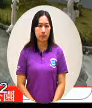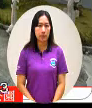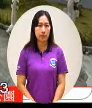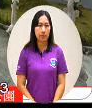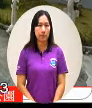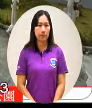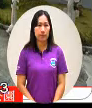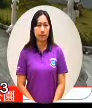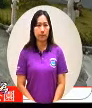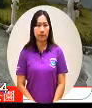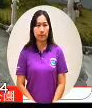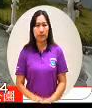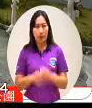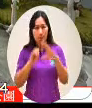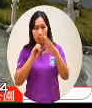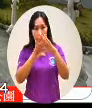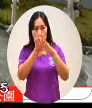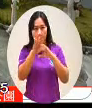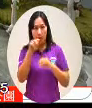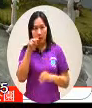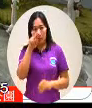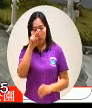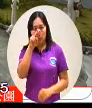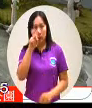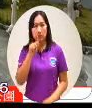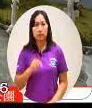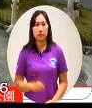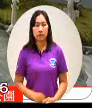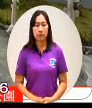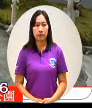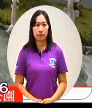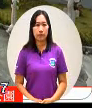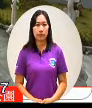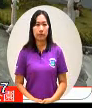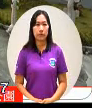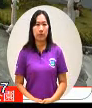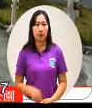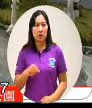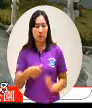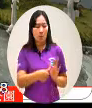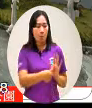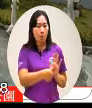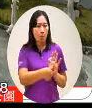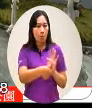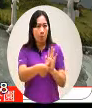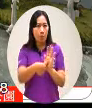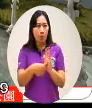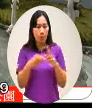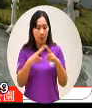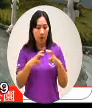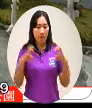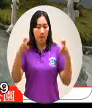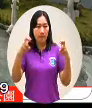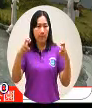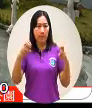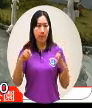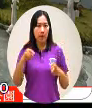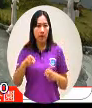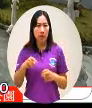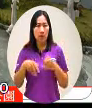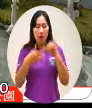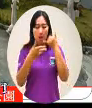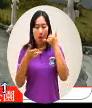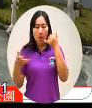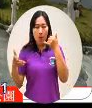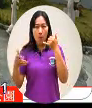这个是咱的罗界店哦，就是汕尾咱的一间上有名罗界店哦，在这个高平溪出海口甲台湾海峡的